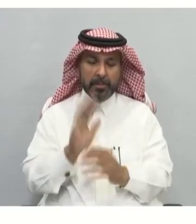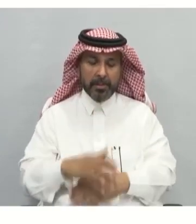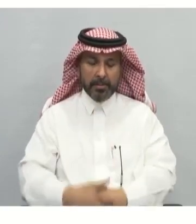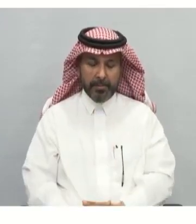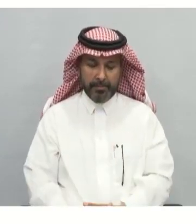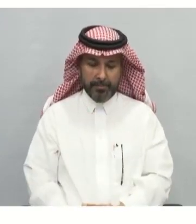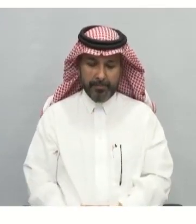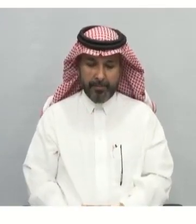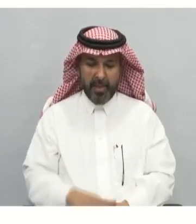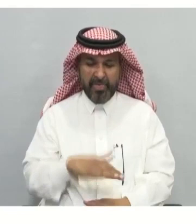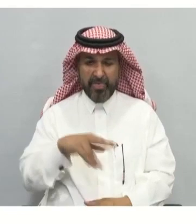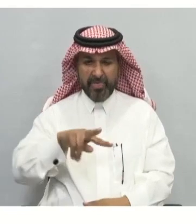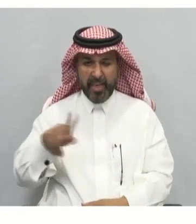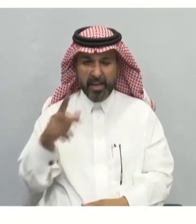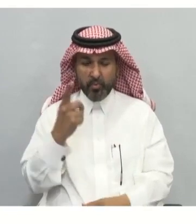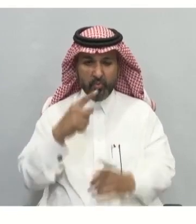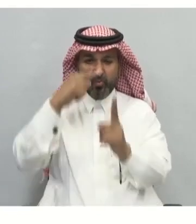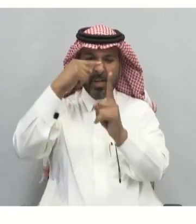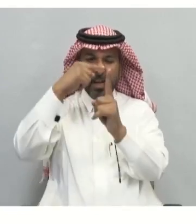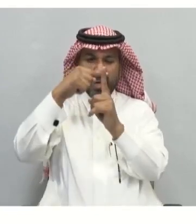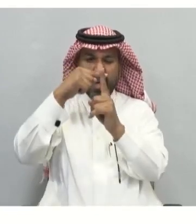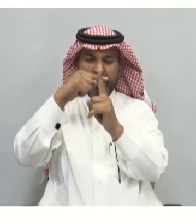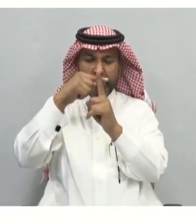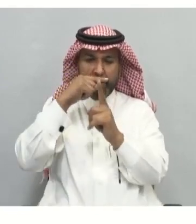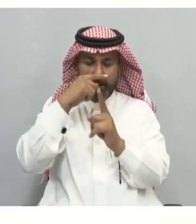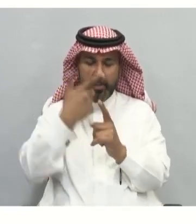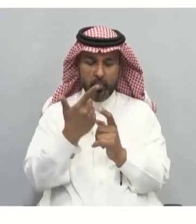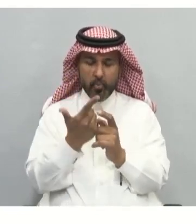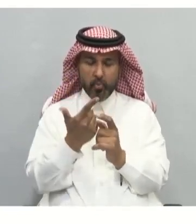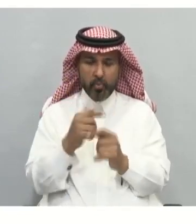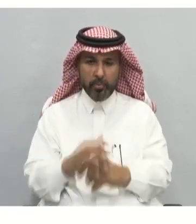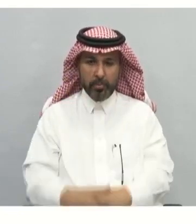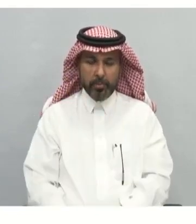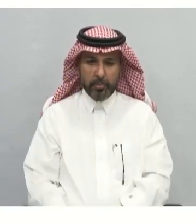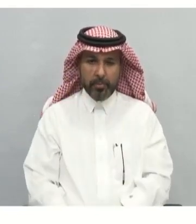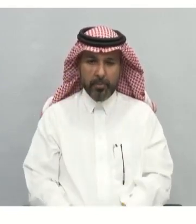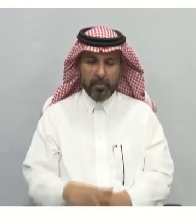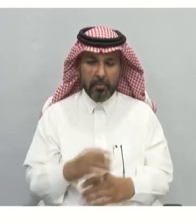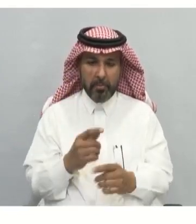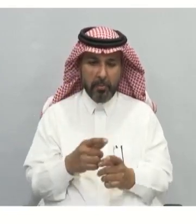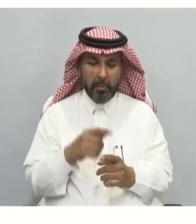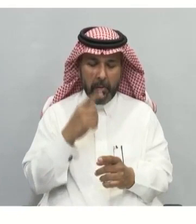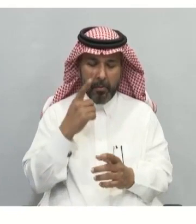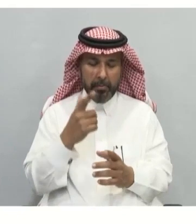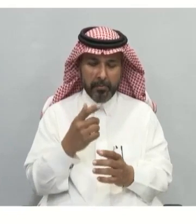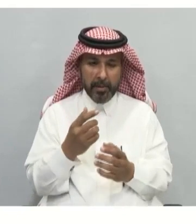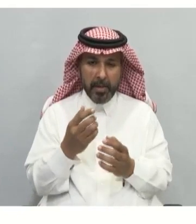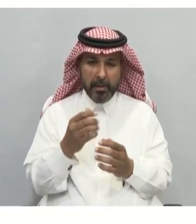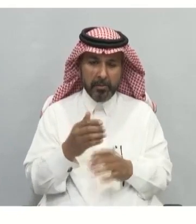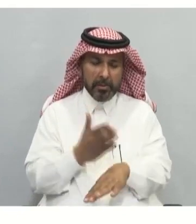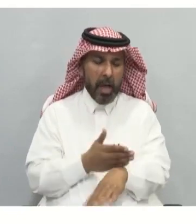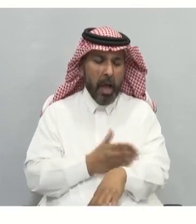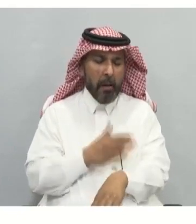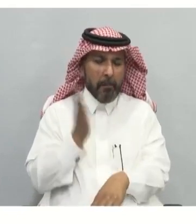اما الكافر فقد شبه النبي صلى الله عليه وسلم الكافر في قله ما يصيبه من البلاء